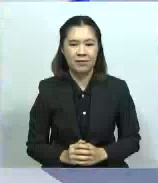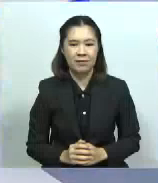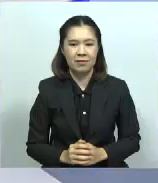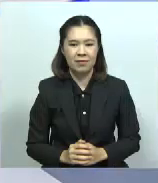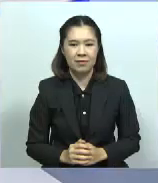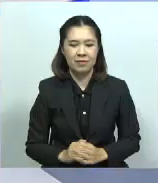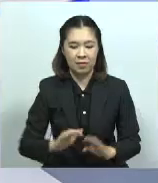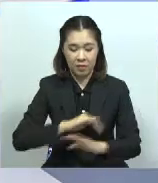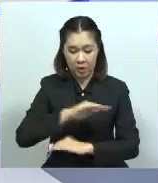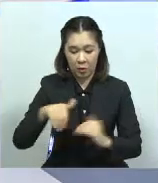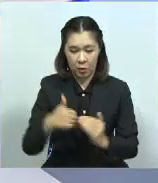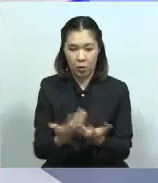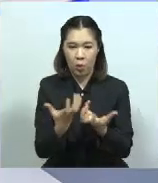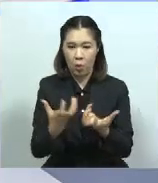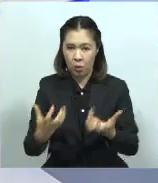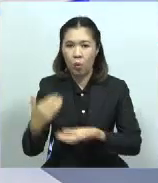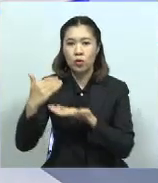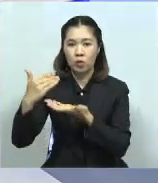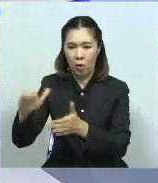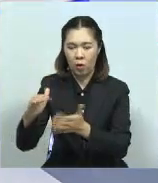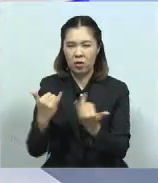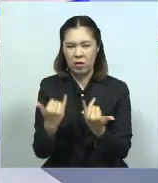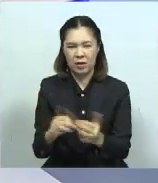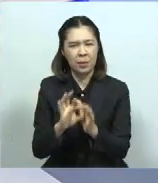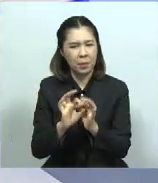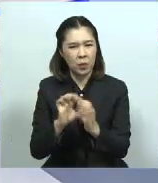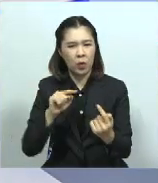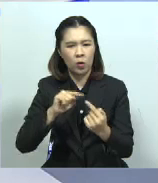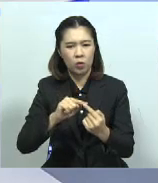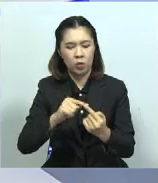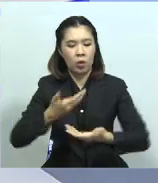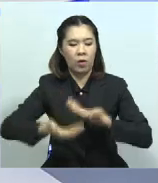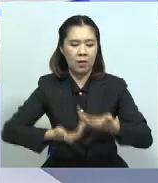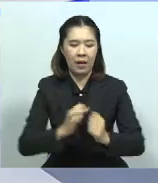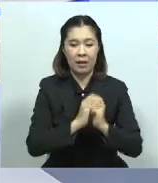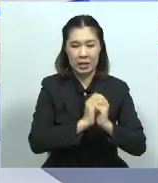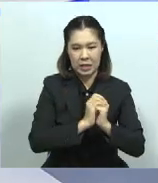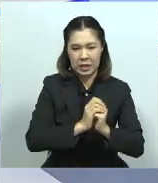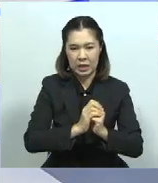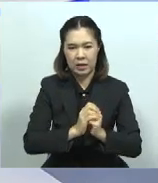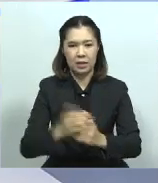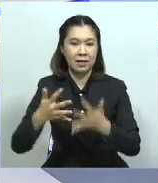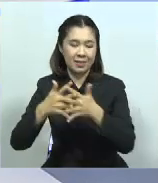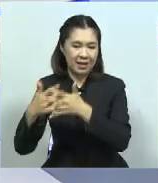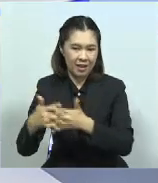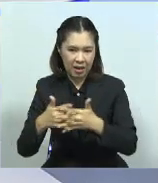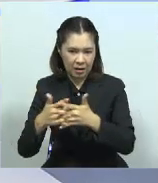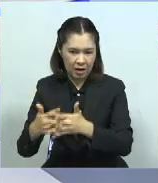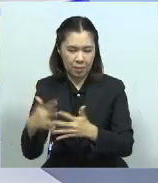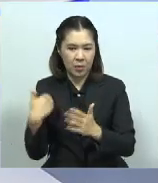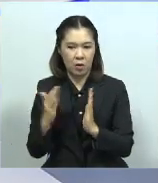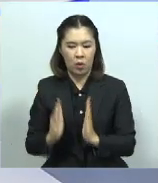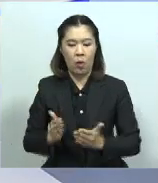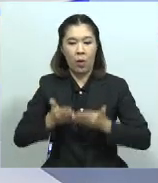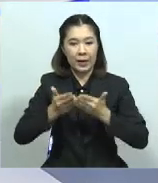ส่วนภาพรวมการส่งออกไทยปีนี้ยังน่าเป็นห่วงนะคะเนื่องจากสถานการณ์สงครามการค้าระหว่างสหรัฐกับจีนก็ทำให้สภาผู้ส่งออกสินค้าท